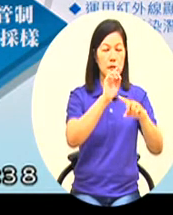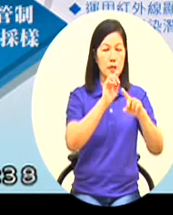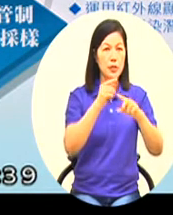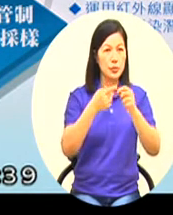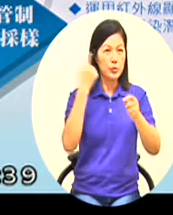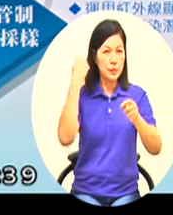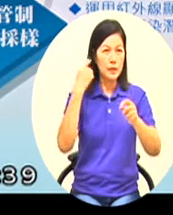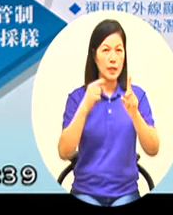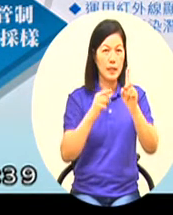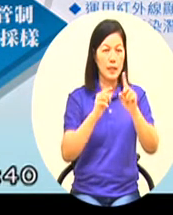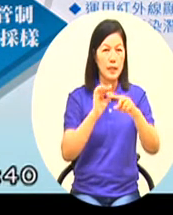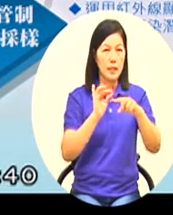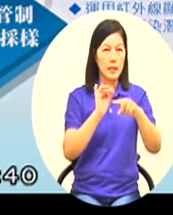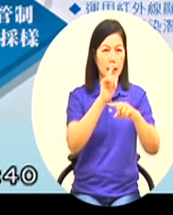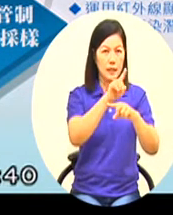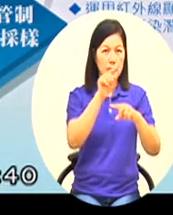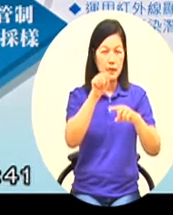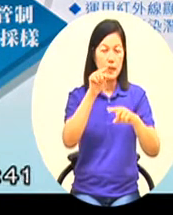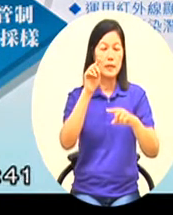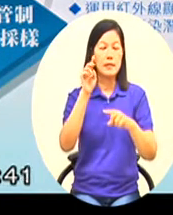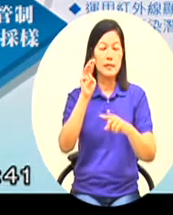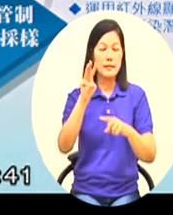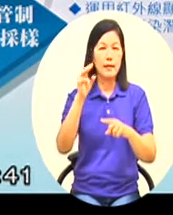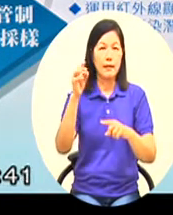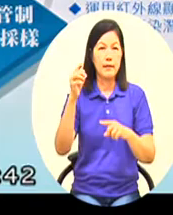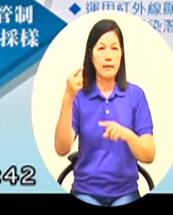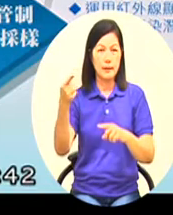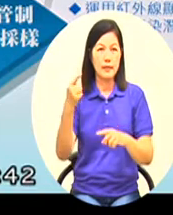1.31 一直到今年1到9月的